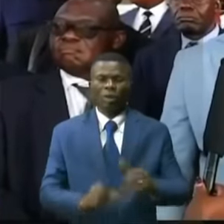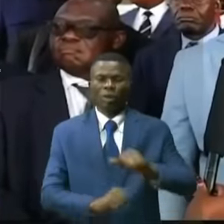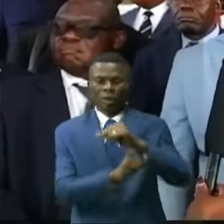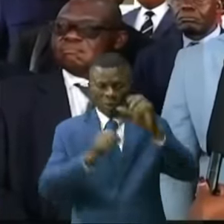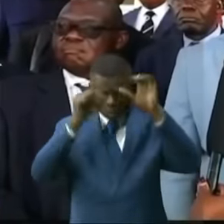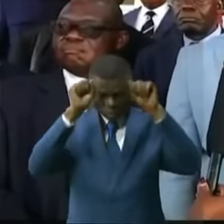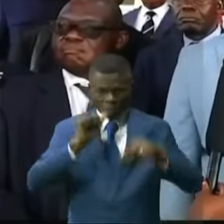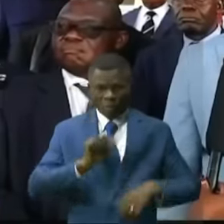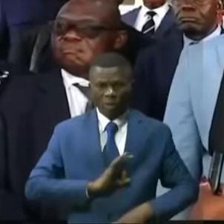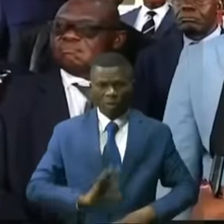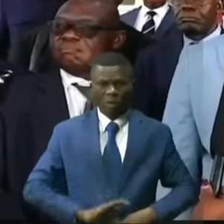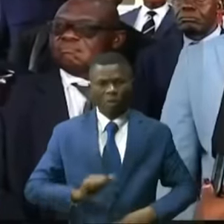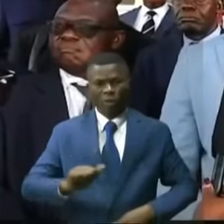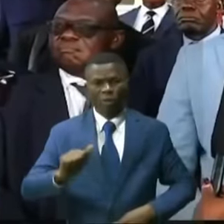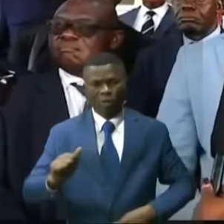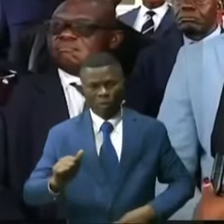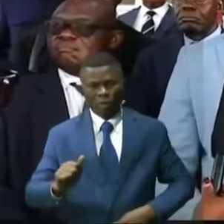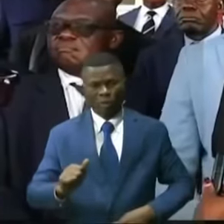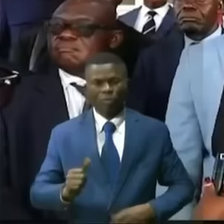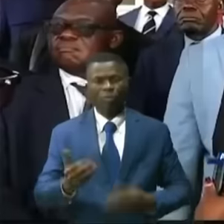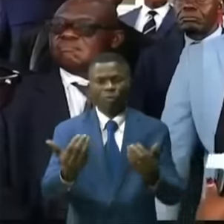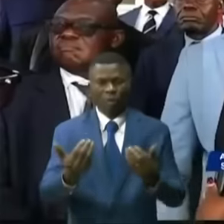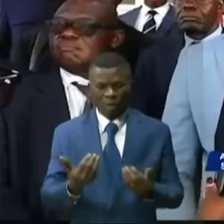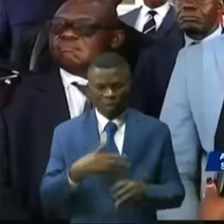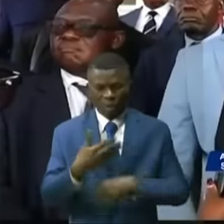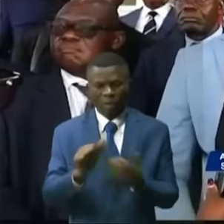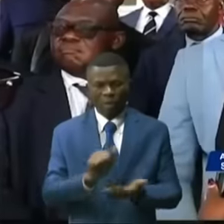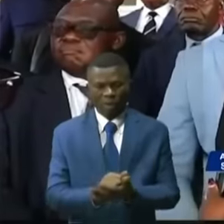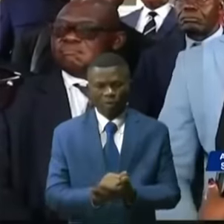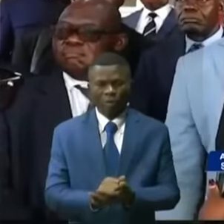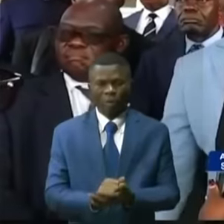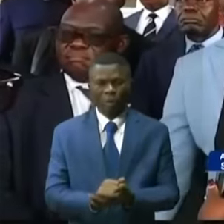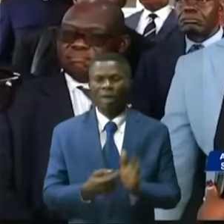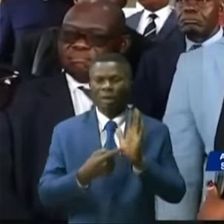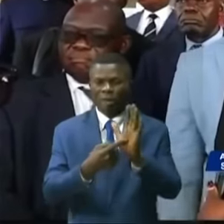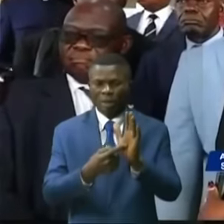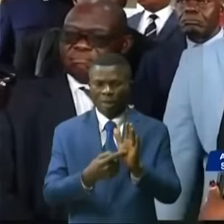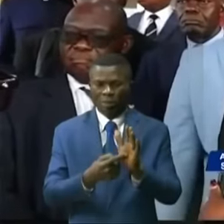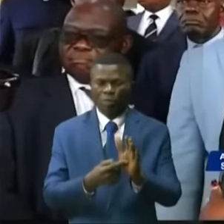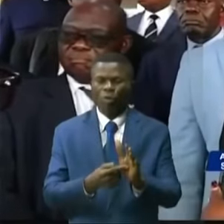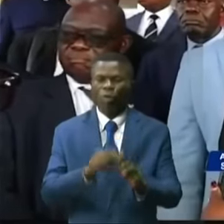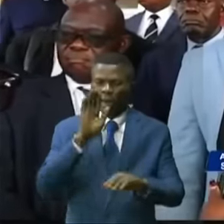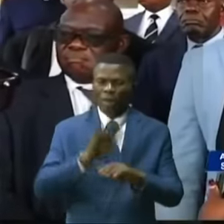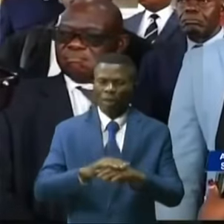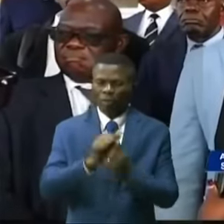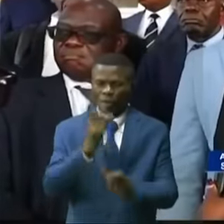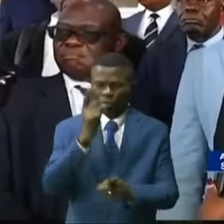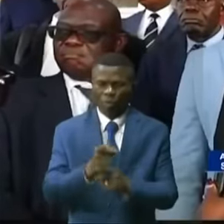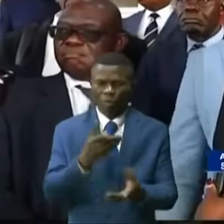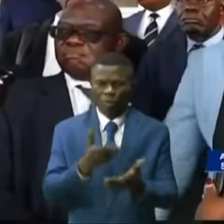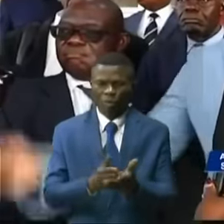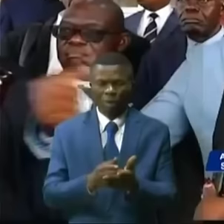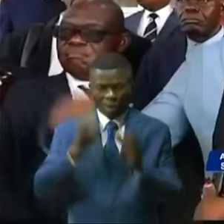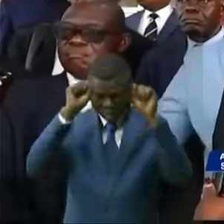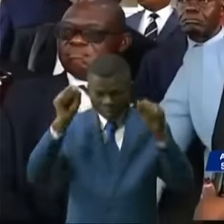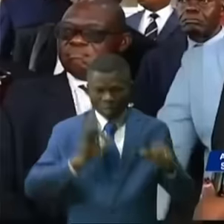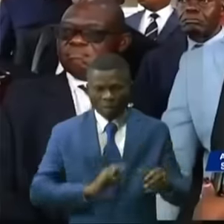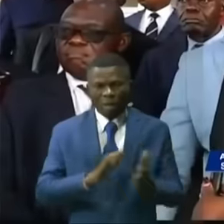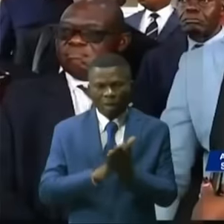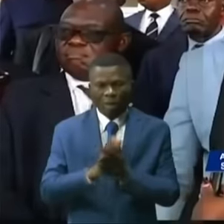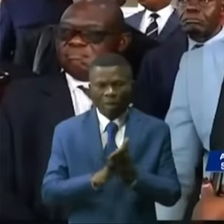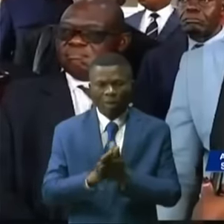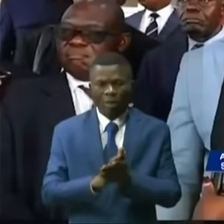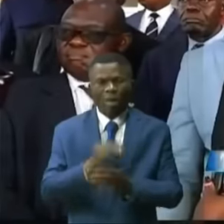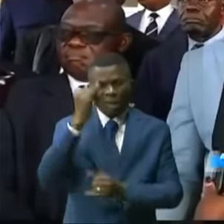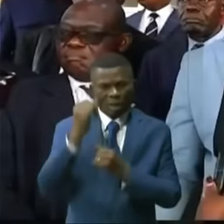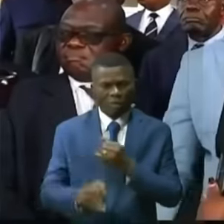de tat lui-même et ce qui vient d'être fait c'est déjà l'entrée en la matière et il a souhaité que même à